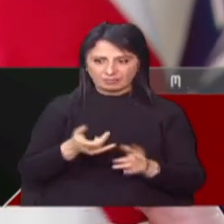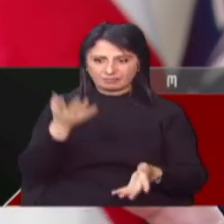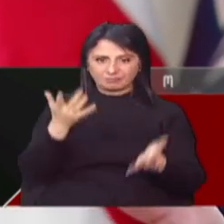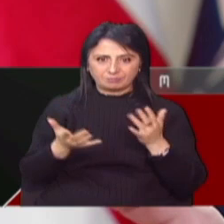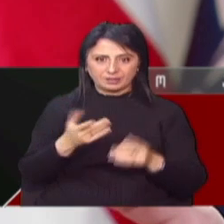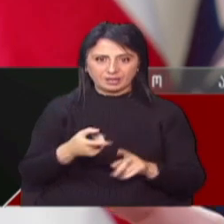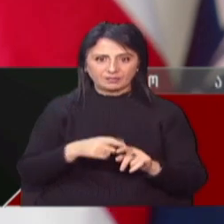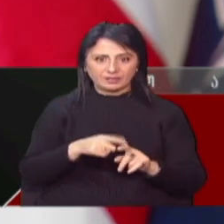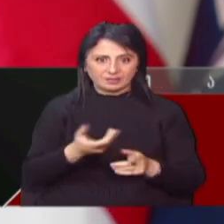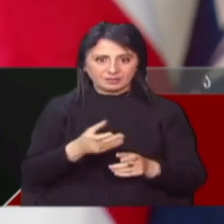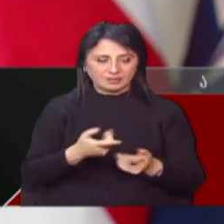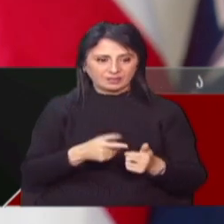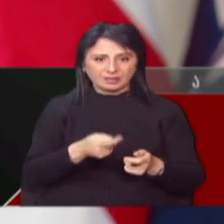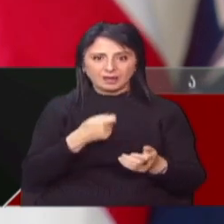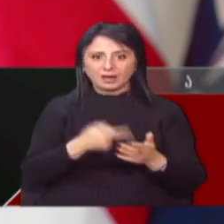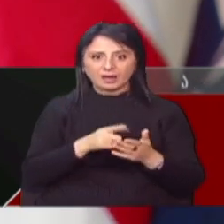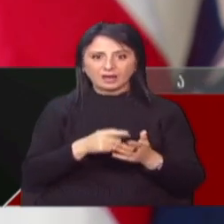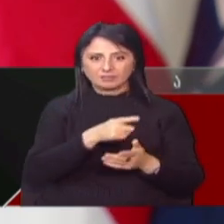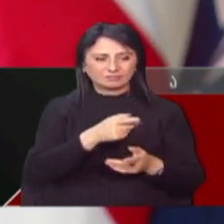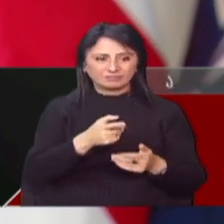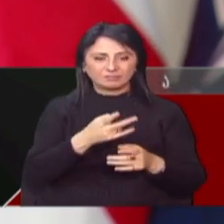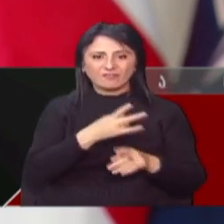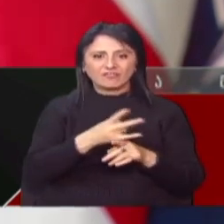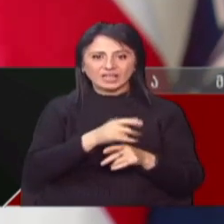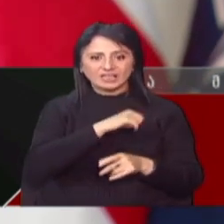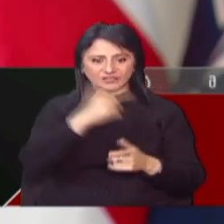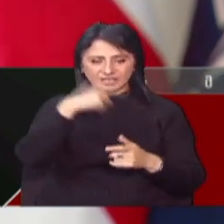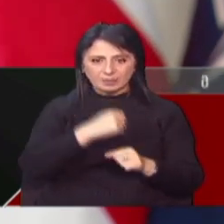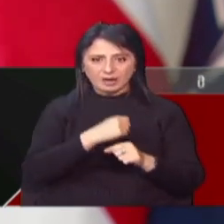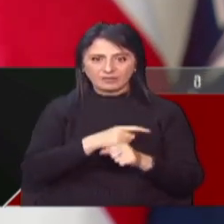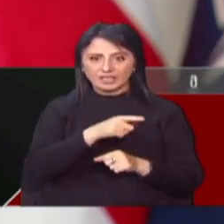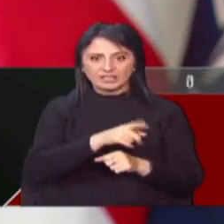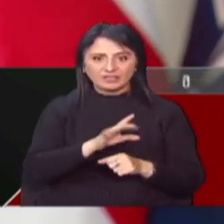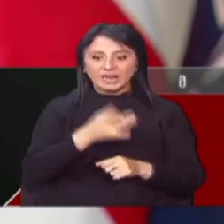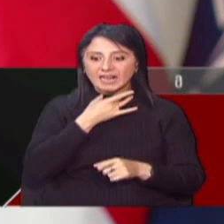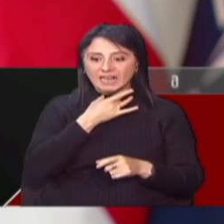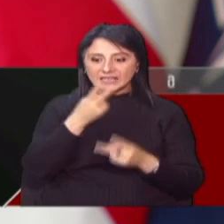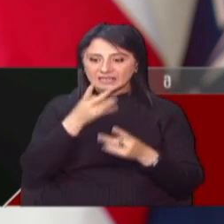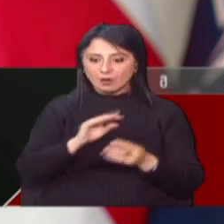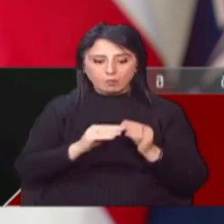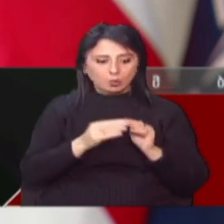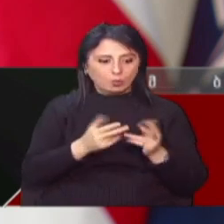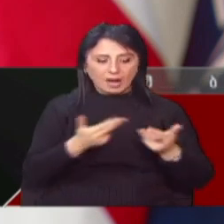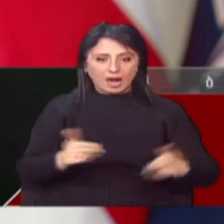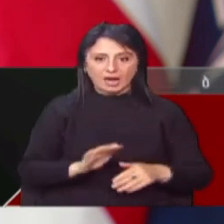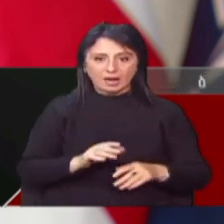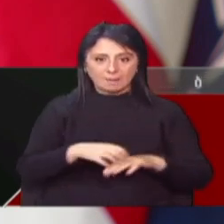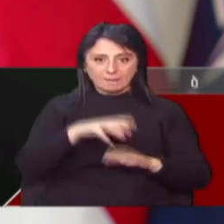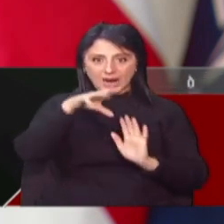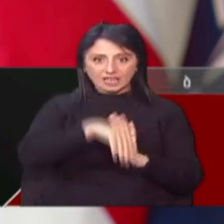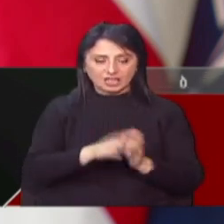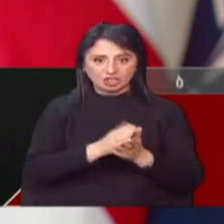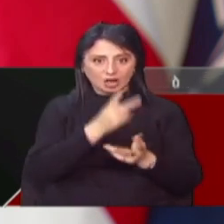გლის ბილეთების გადაცემით. ეს პირველ რიგში მას აკრინებს სხვას არავის. როდესაც შენ არათუ კრიზის, არამედ პრობლემასაც არ აღიარებ